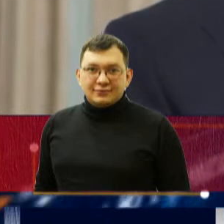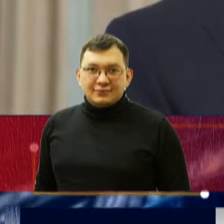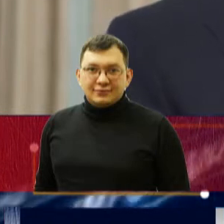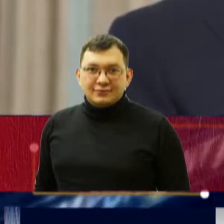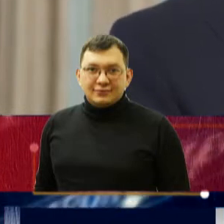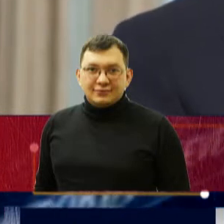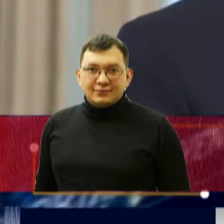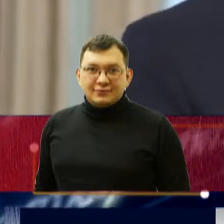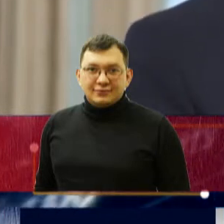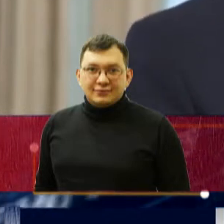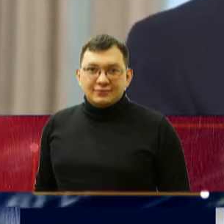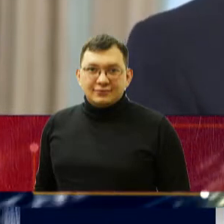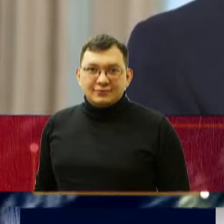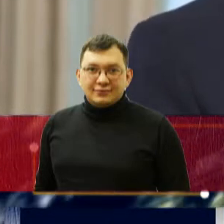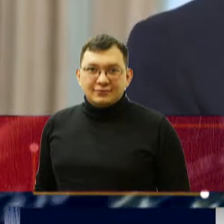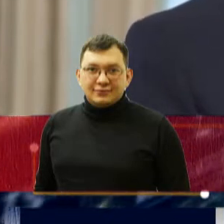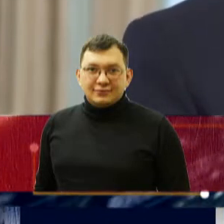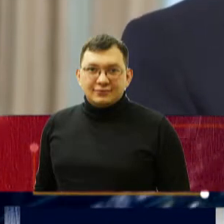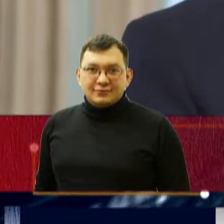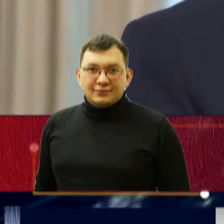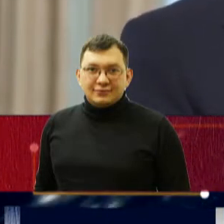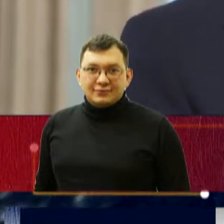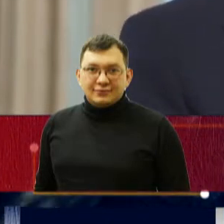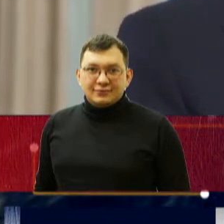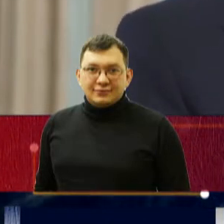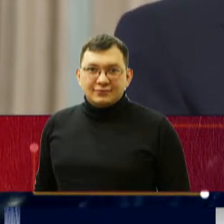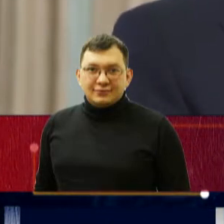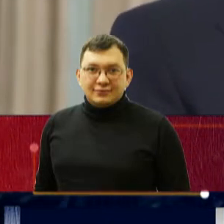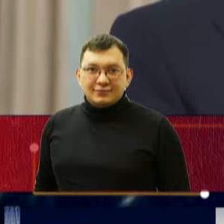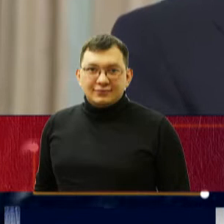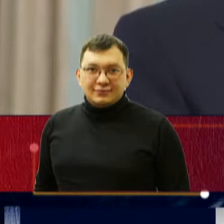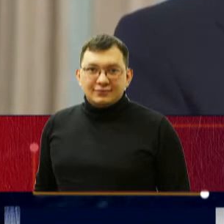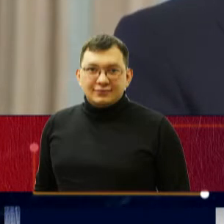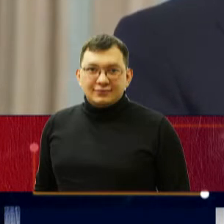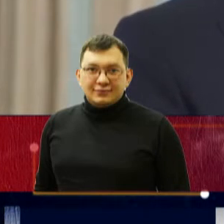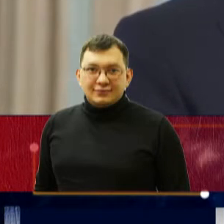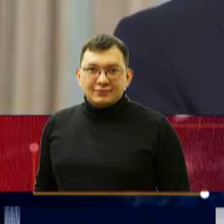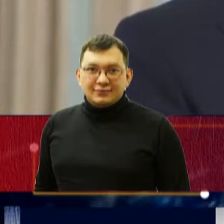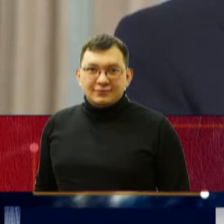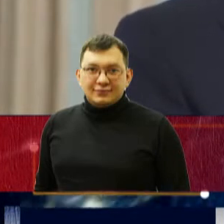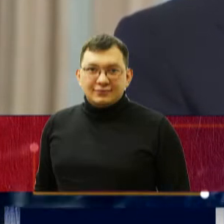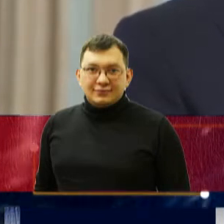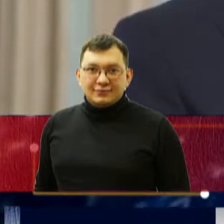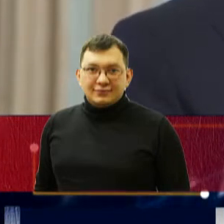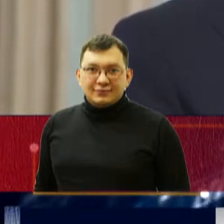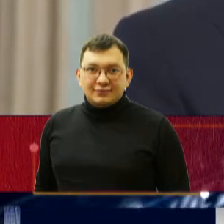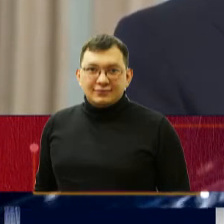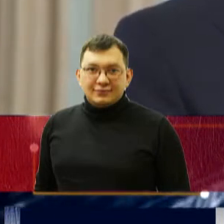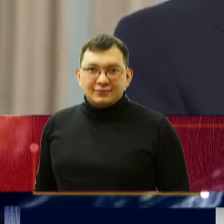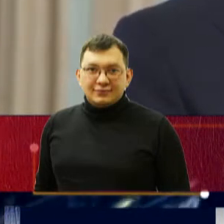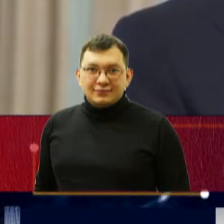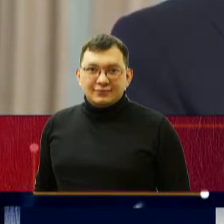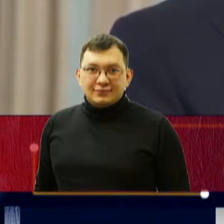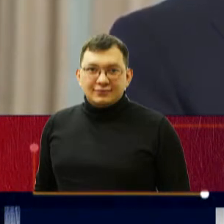і Кабмін, і все на світі, вони оцінюють приблизно все однаково. Ярославе, попрошу вас залишатися з нами